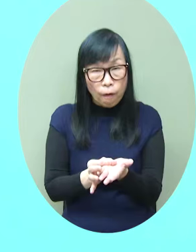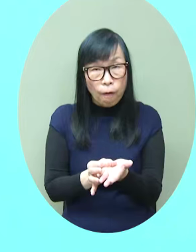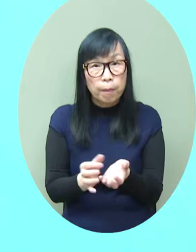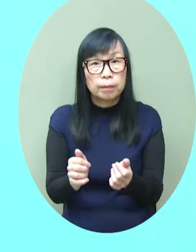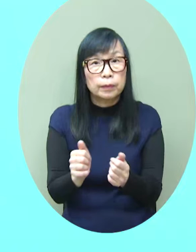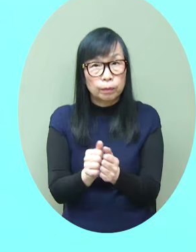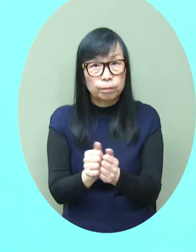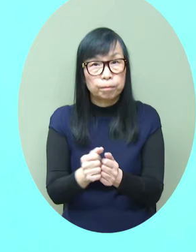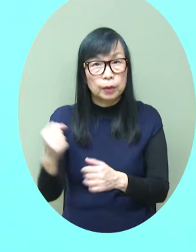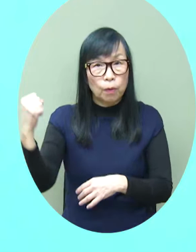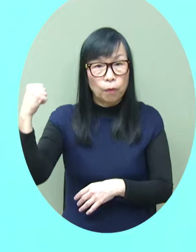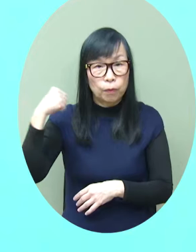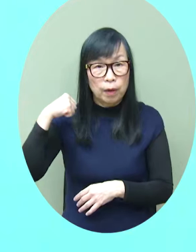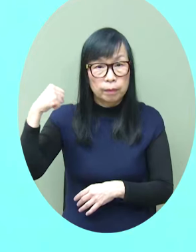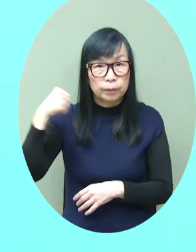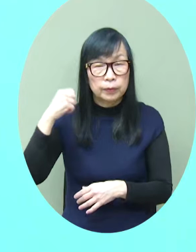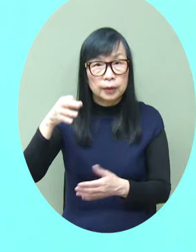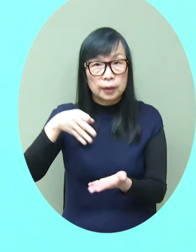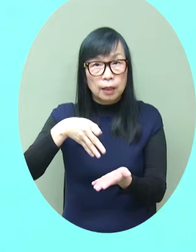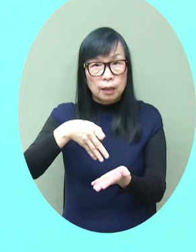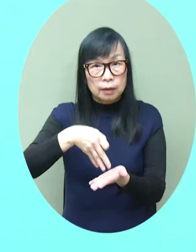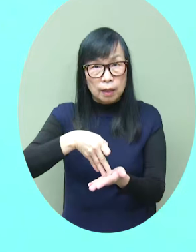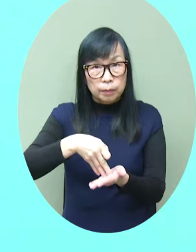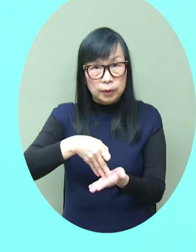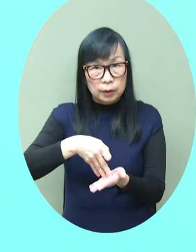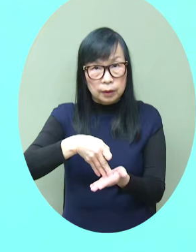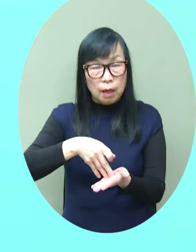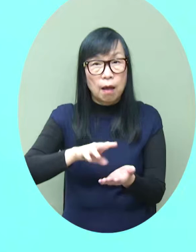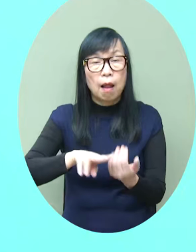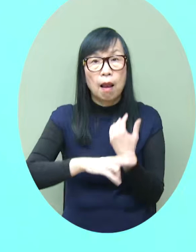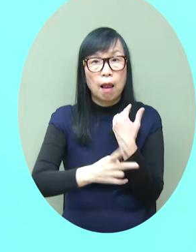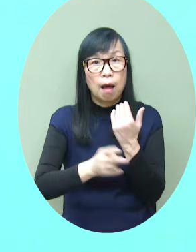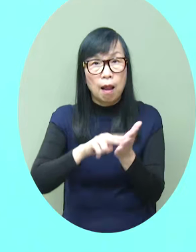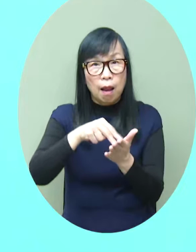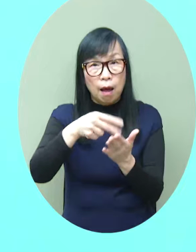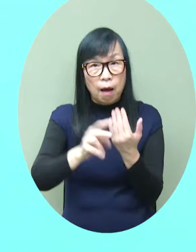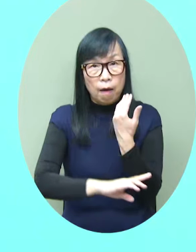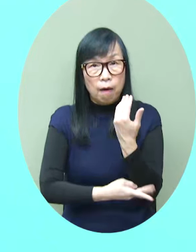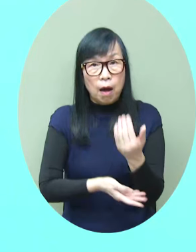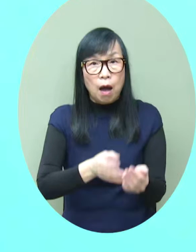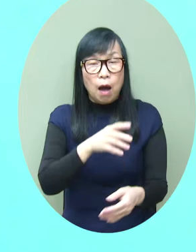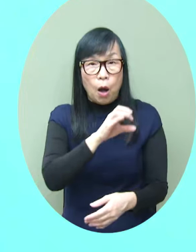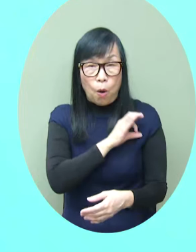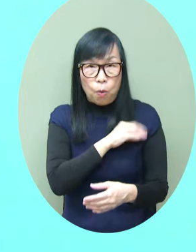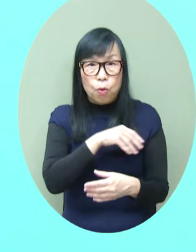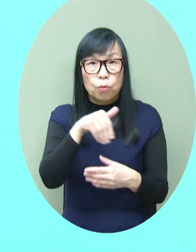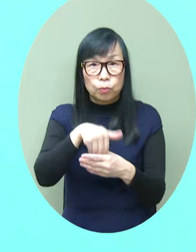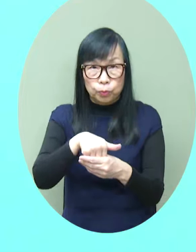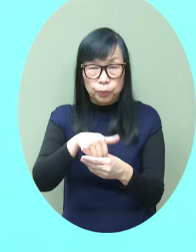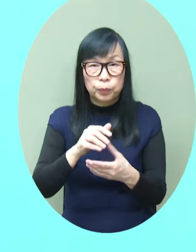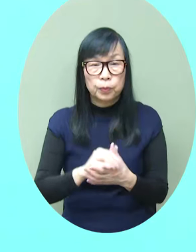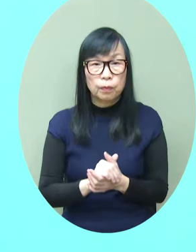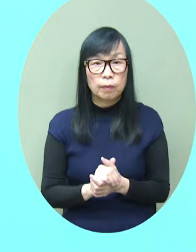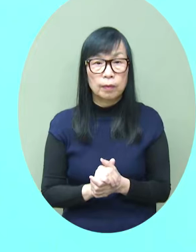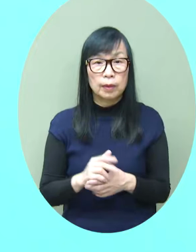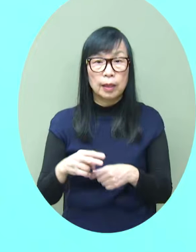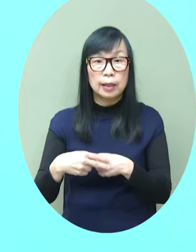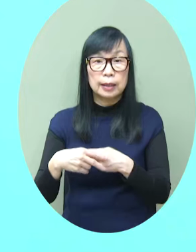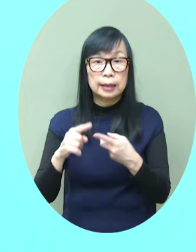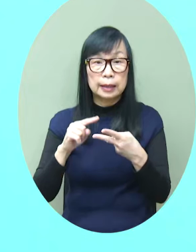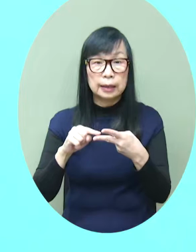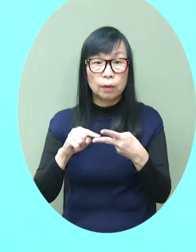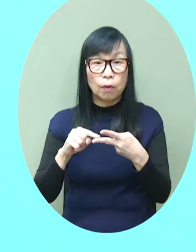都是積極參加這一場的立法會選舉。第二個關於選舉